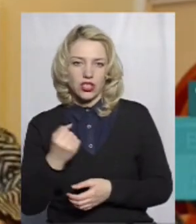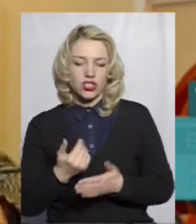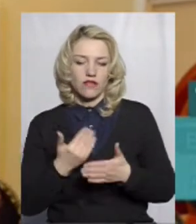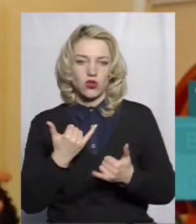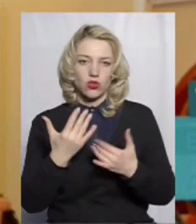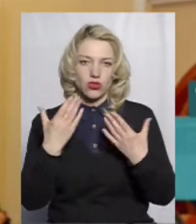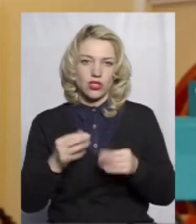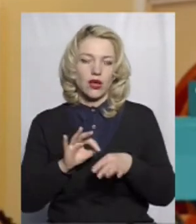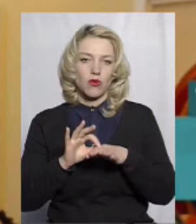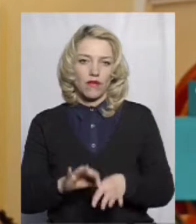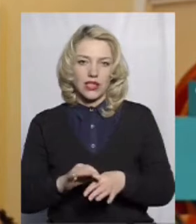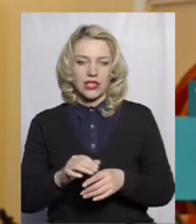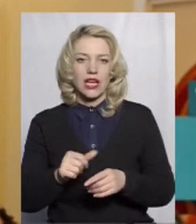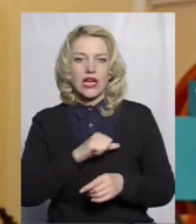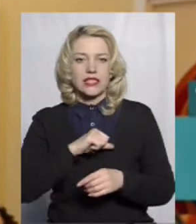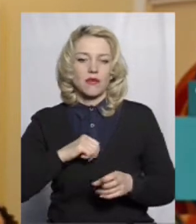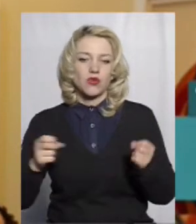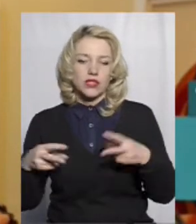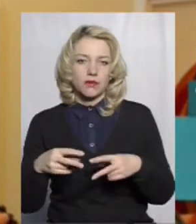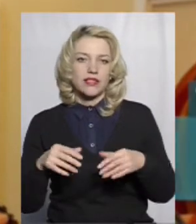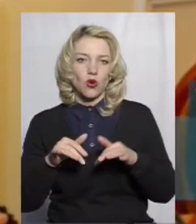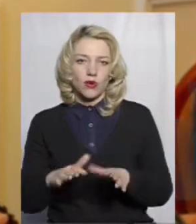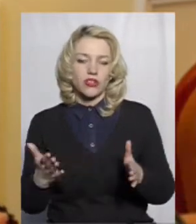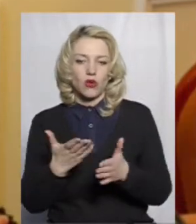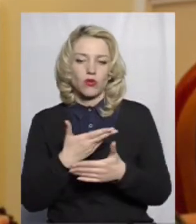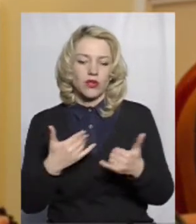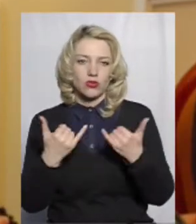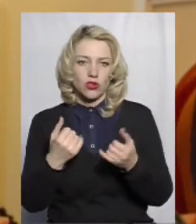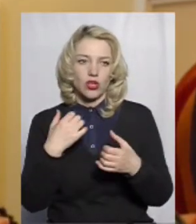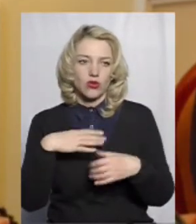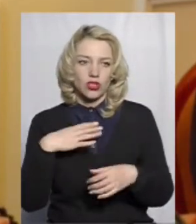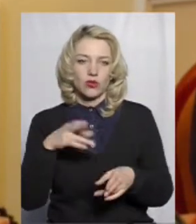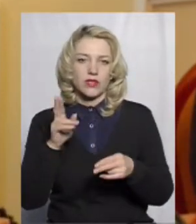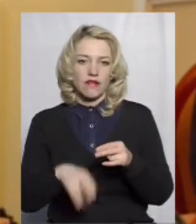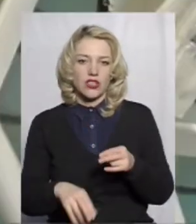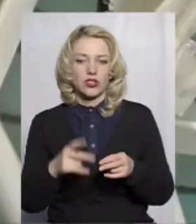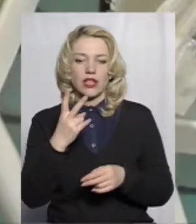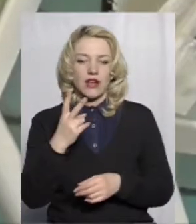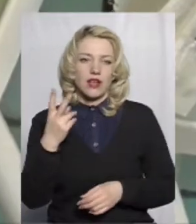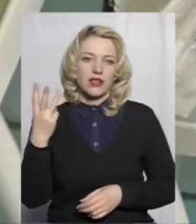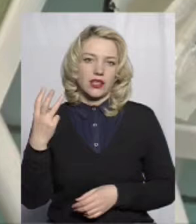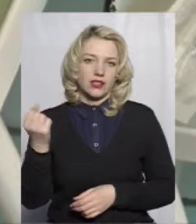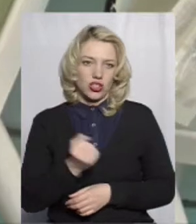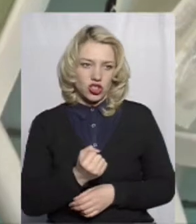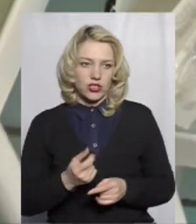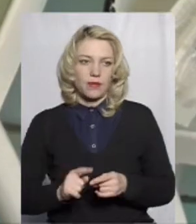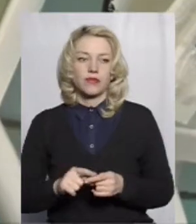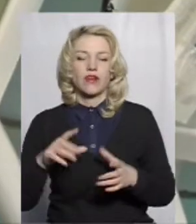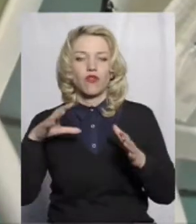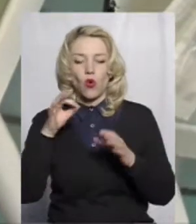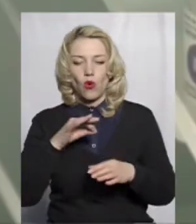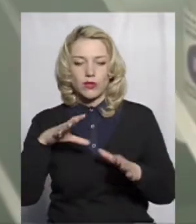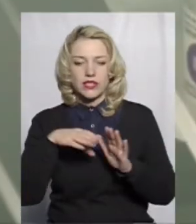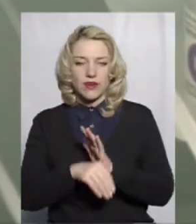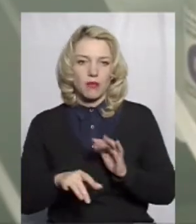безпосередньо проведення самої спецоперації, яку ми очікуємо завершити за 2, максимум 3 тижні. У області в рамках